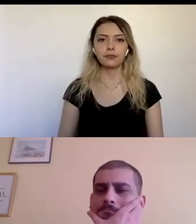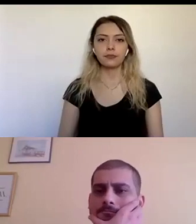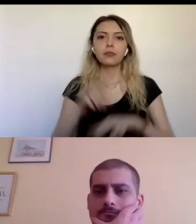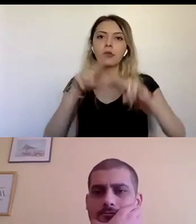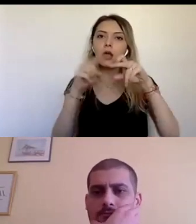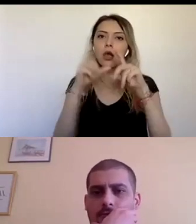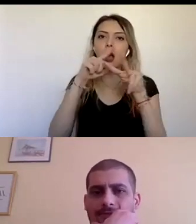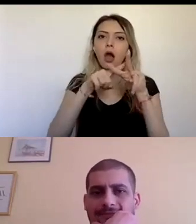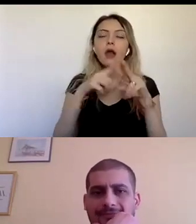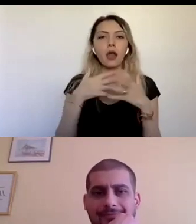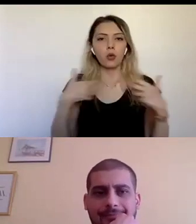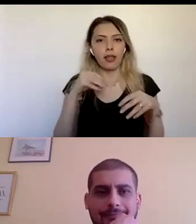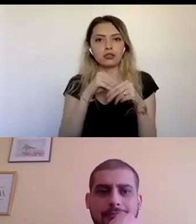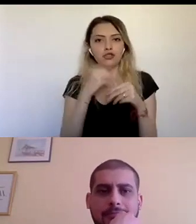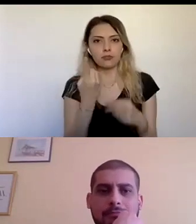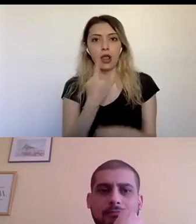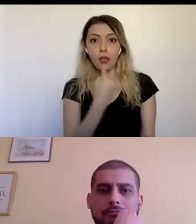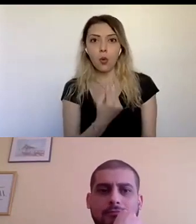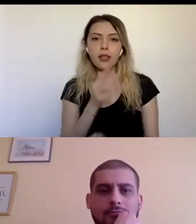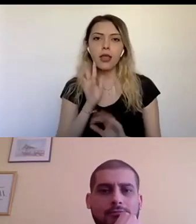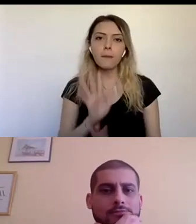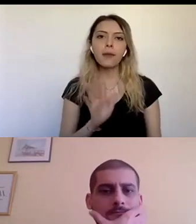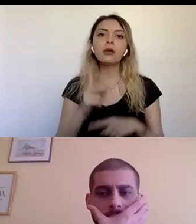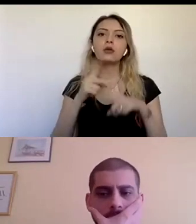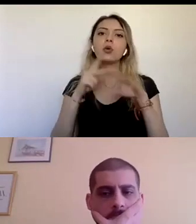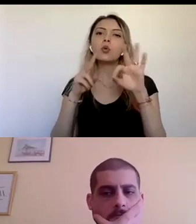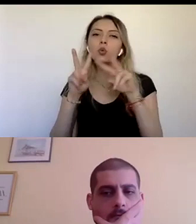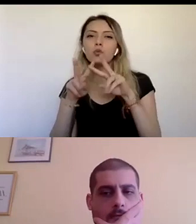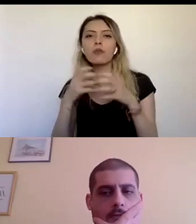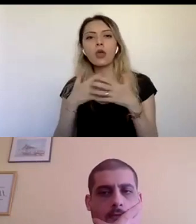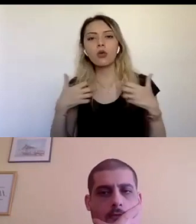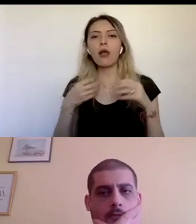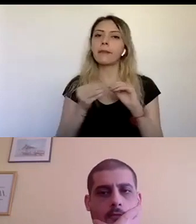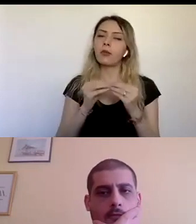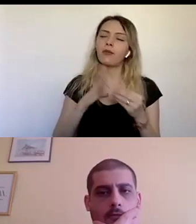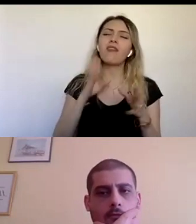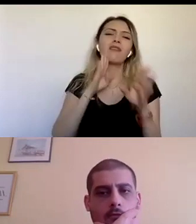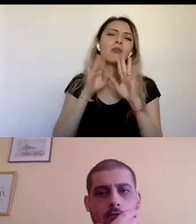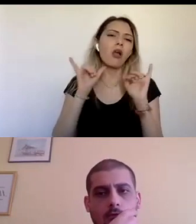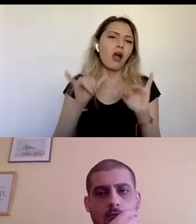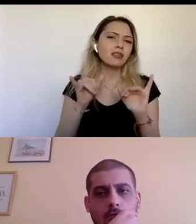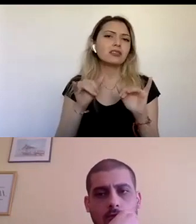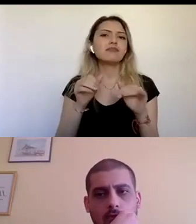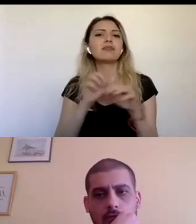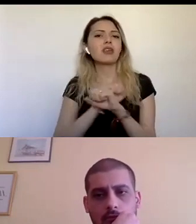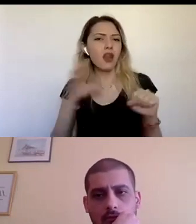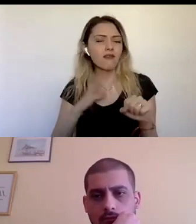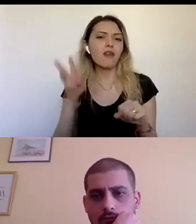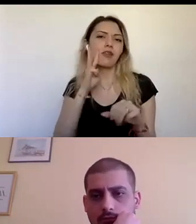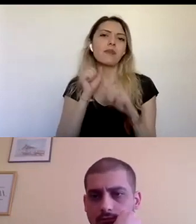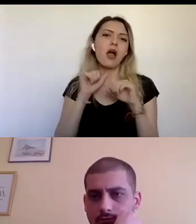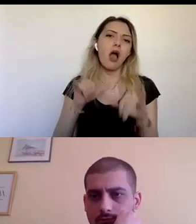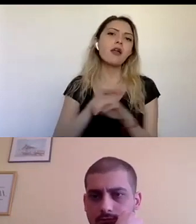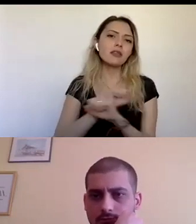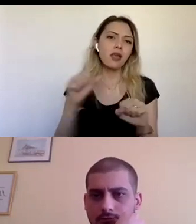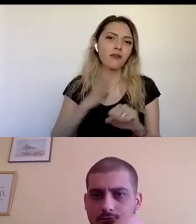ilgili bir şeyler söyledi. Yani bu biraz güvenlik tabii Zoom'da da var ama baktığımızda Facebook'ta da aynı risk var, WhatsApp'ta da var. Dolayısıyla biraz kullanıcının